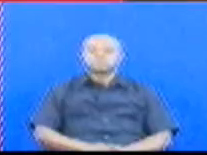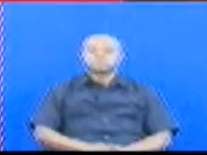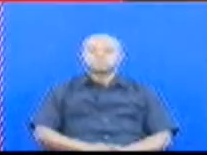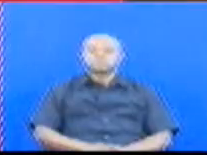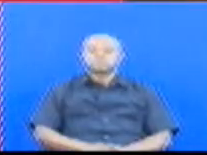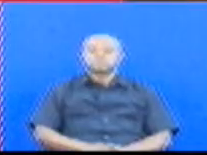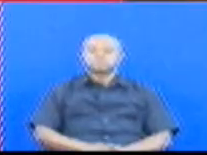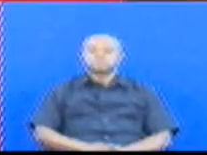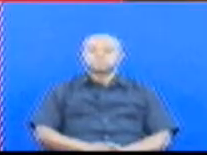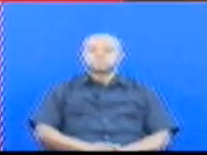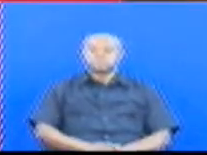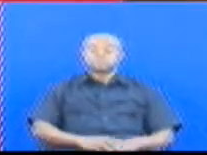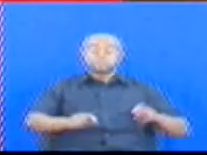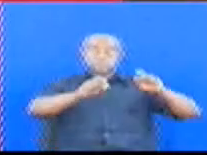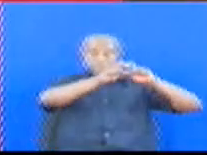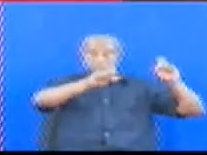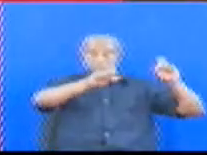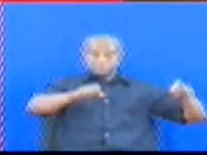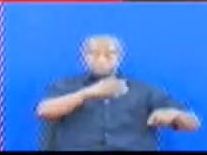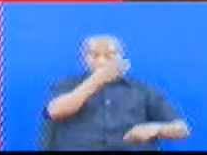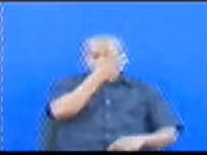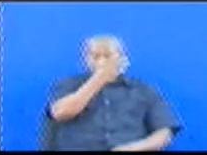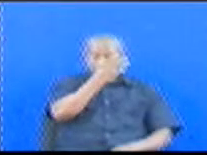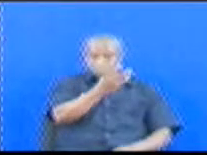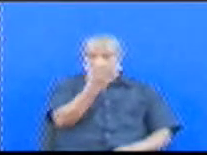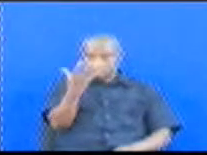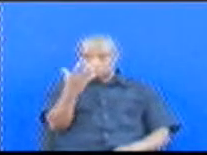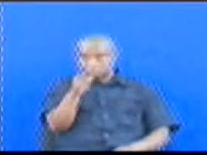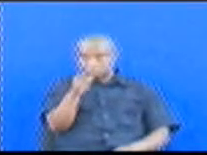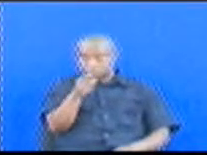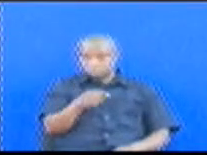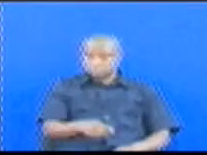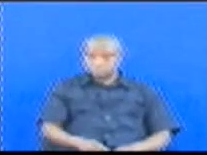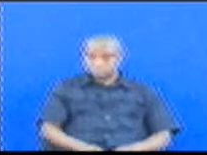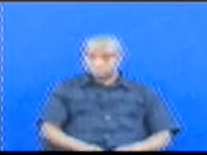Kifungu cha 45, si ndio nataka nisome nimsimamie.